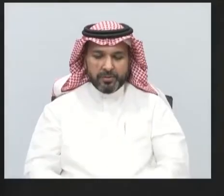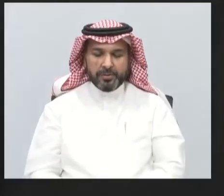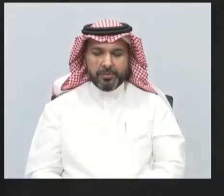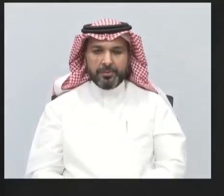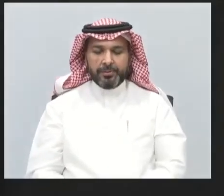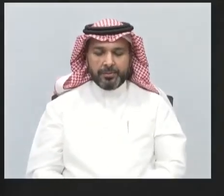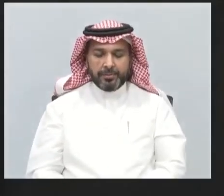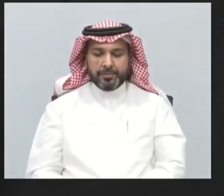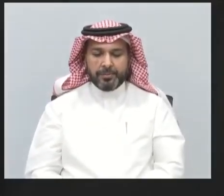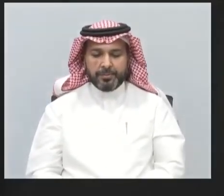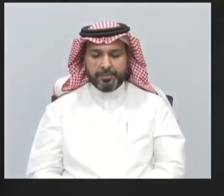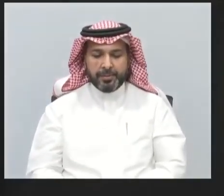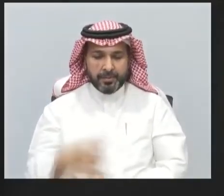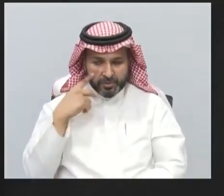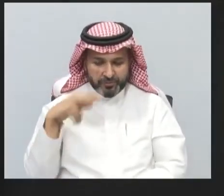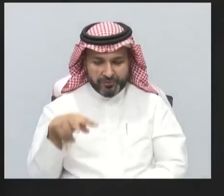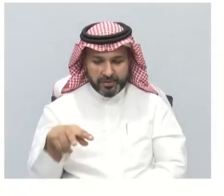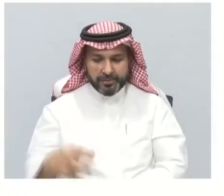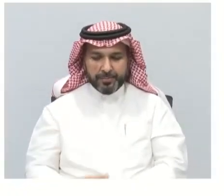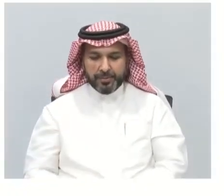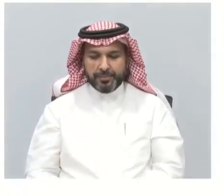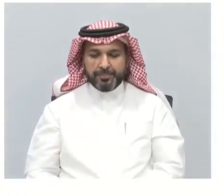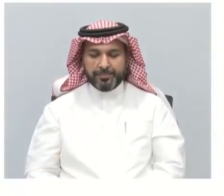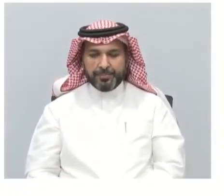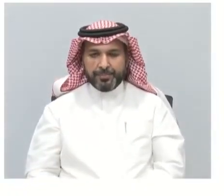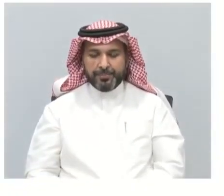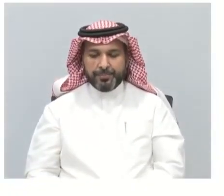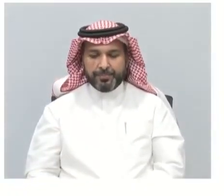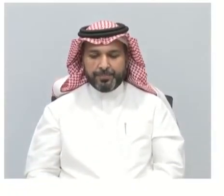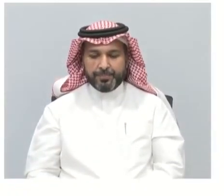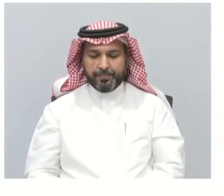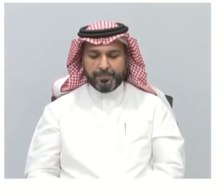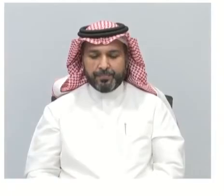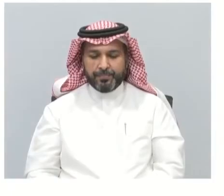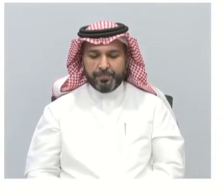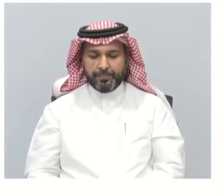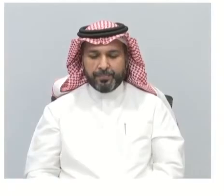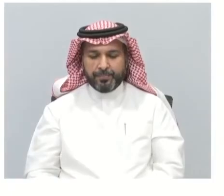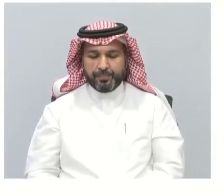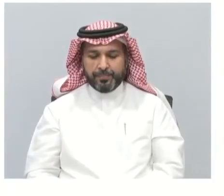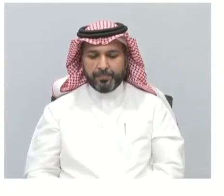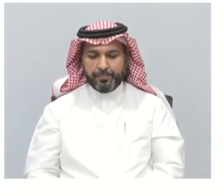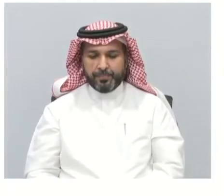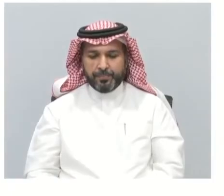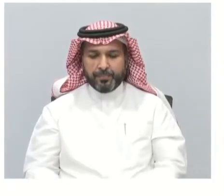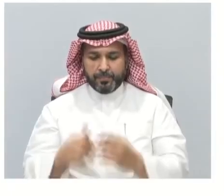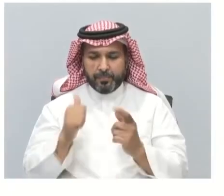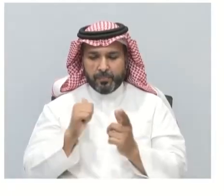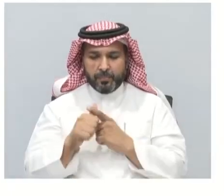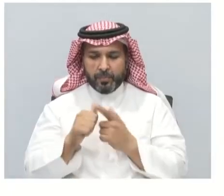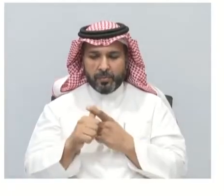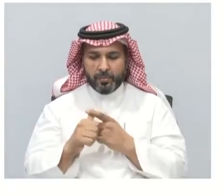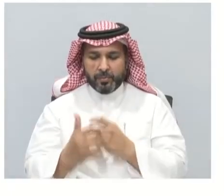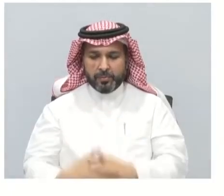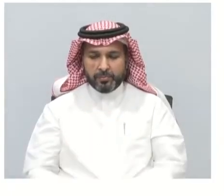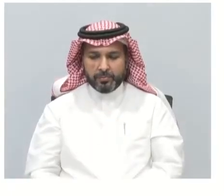نوجد البعد بين هاتين النقطتين تعالوا الان نقسم حل الخطوات الخطوه الاولى طبعا